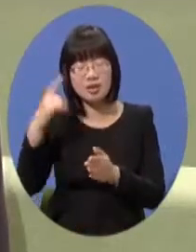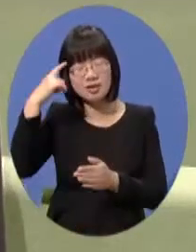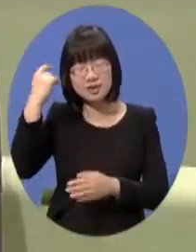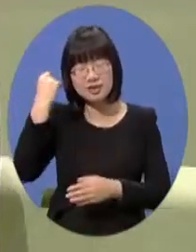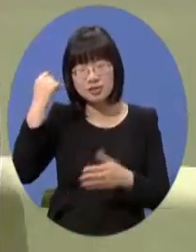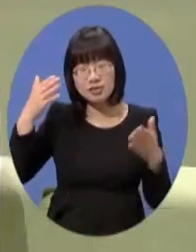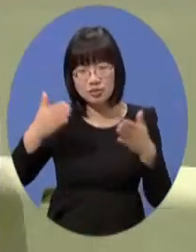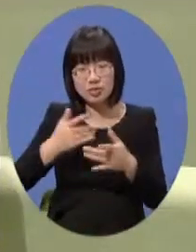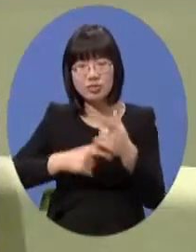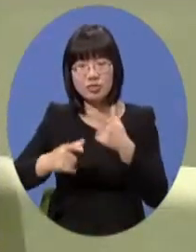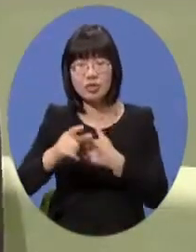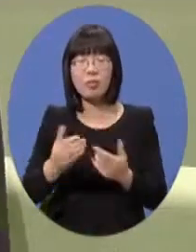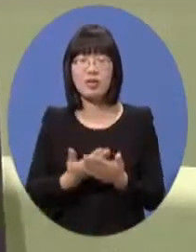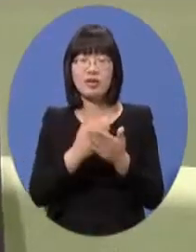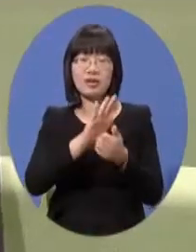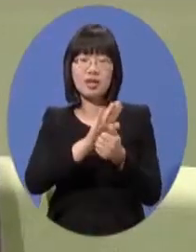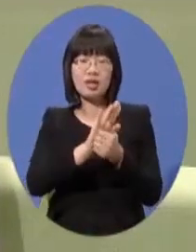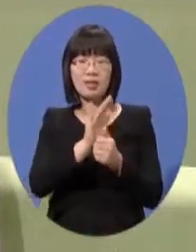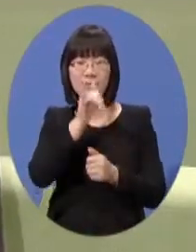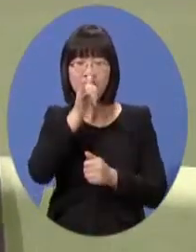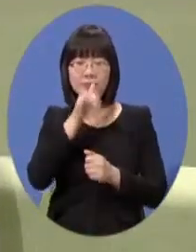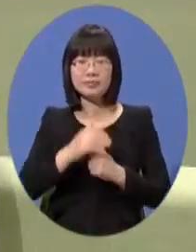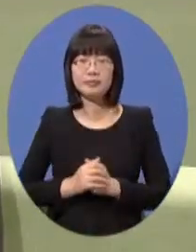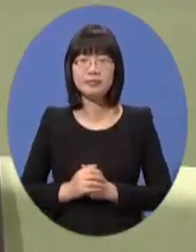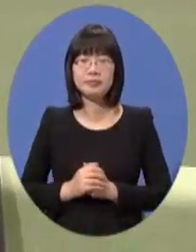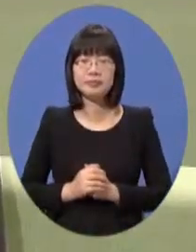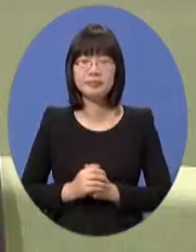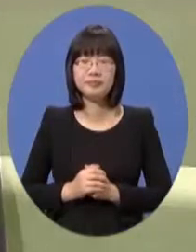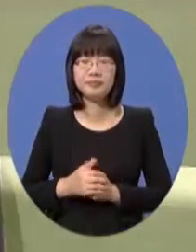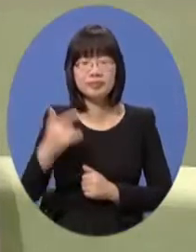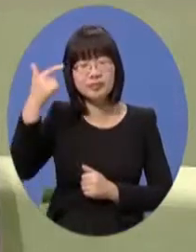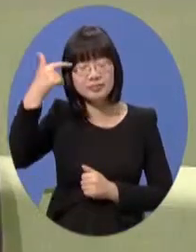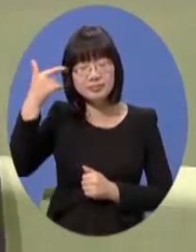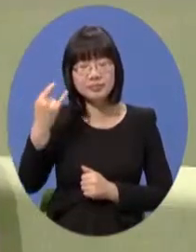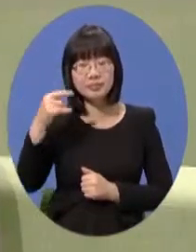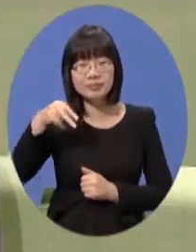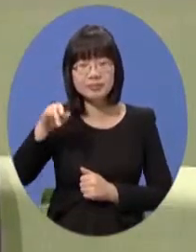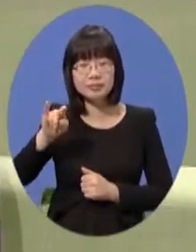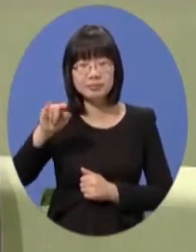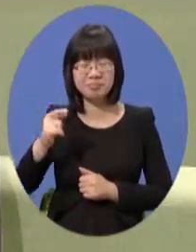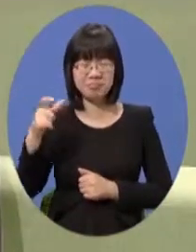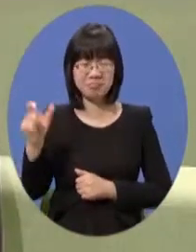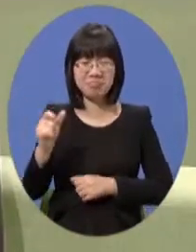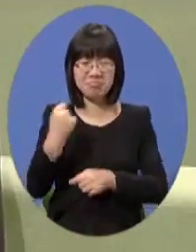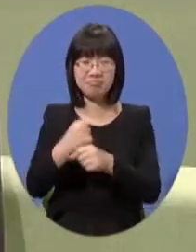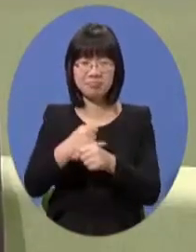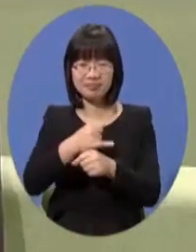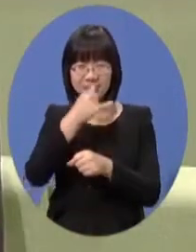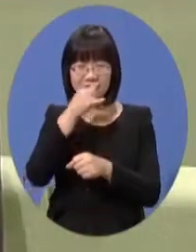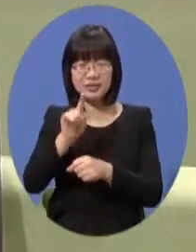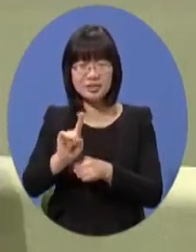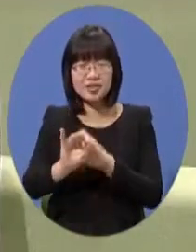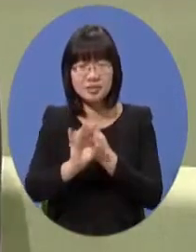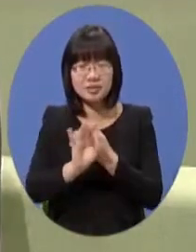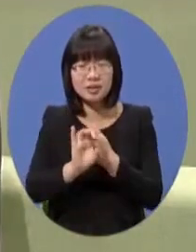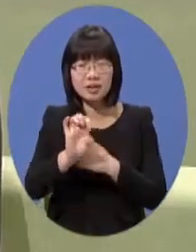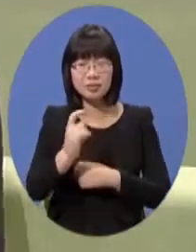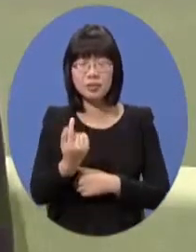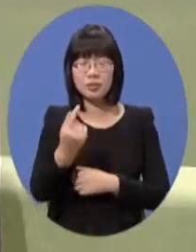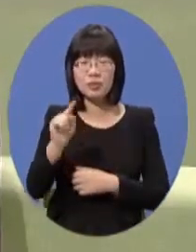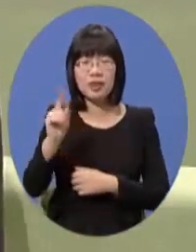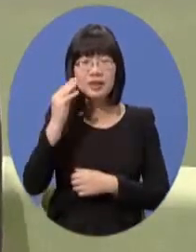기억력도 좋고 그런 거거든요. 네. 근데 그 뇌세포를 딱딱하게 만드는 것이 바로 그